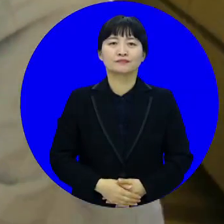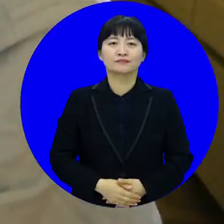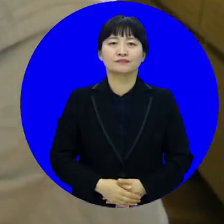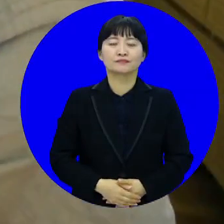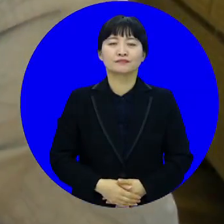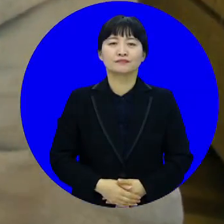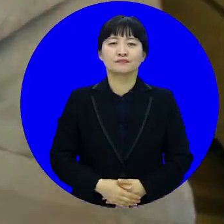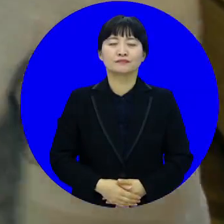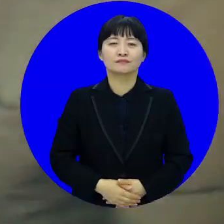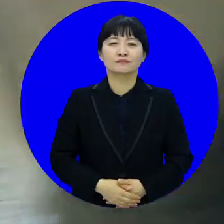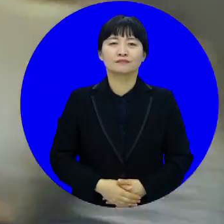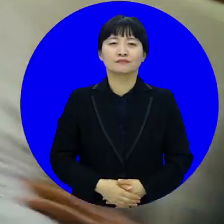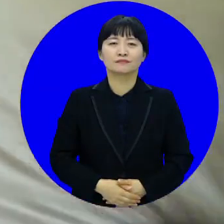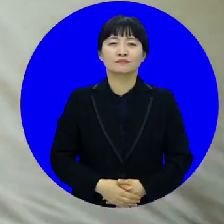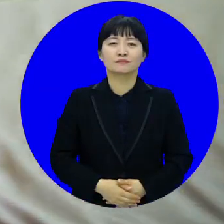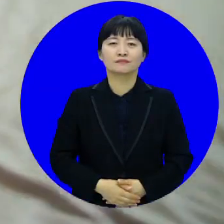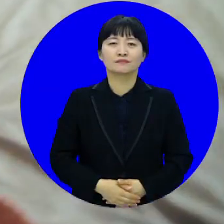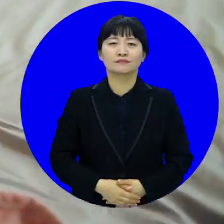알겠지?